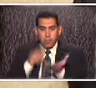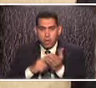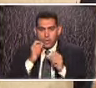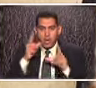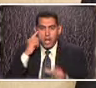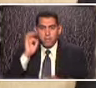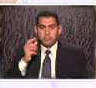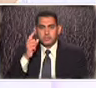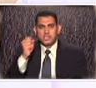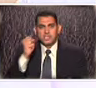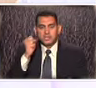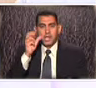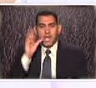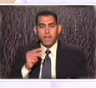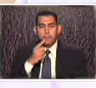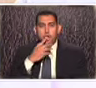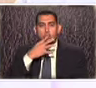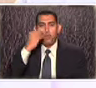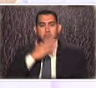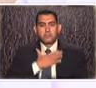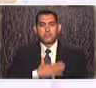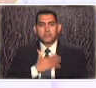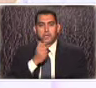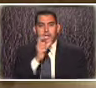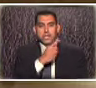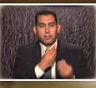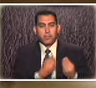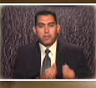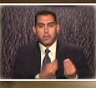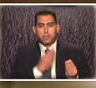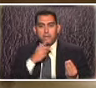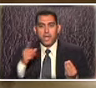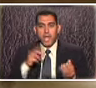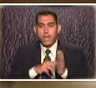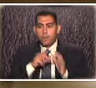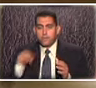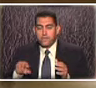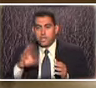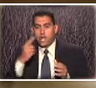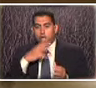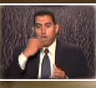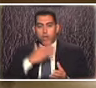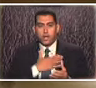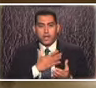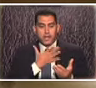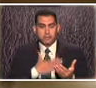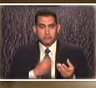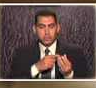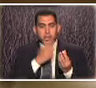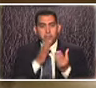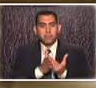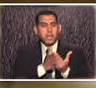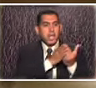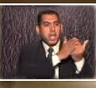الجانب الروحي في الاسلام ولكن البعض يذهب بالجانب الروحي بعيدا عن الواقع مما ي ضر